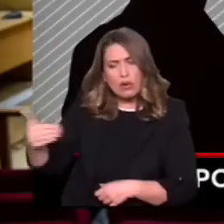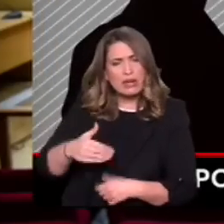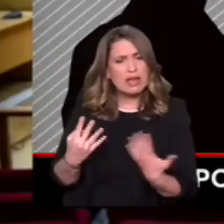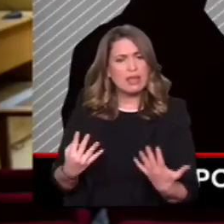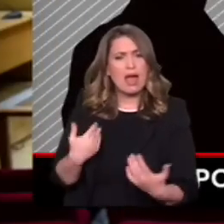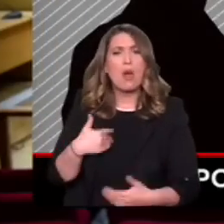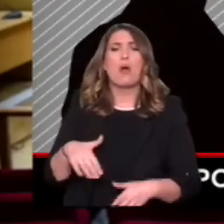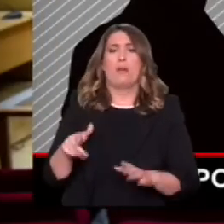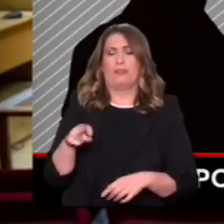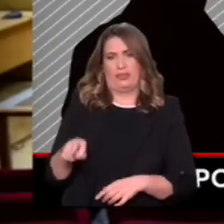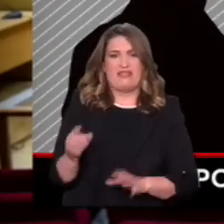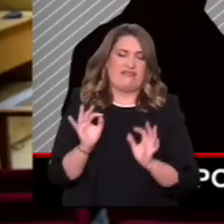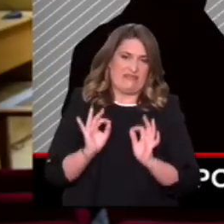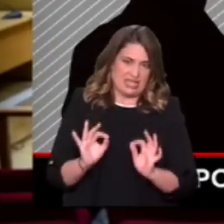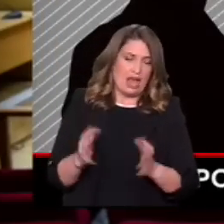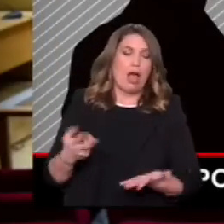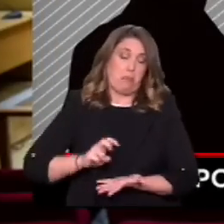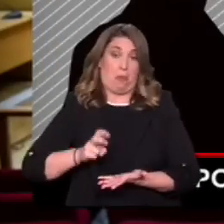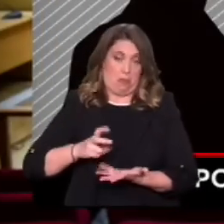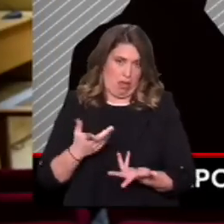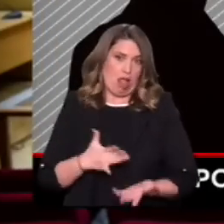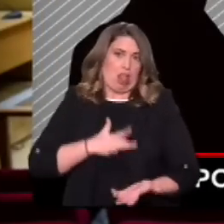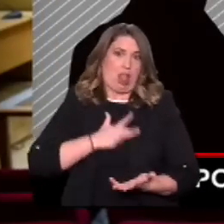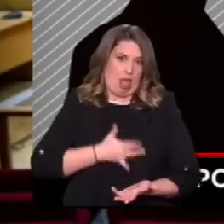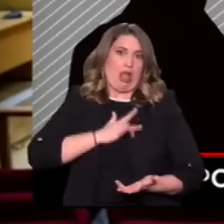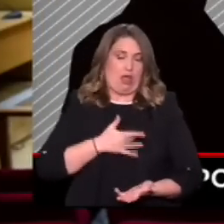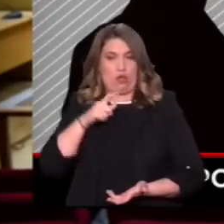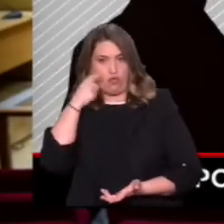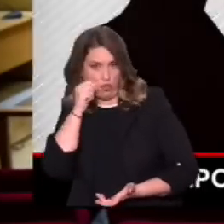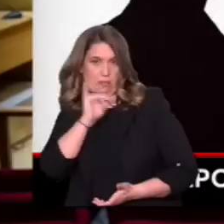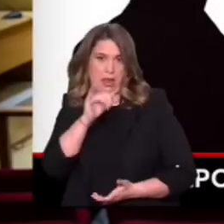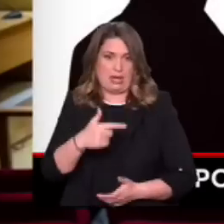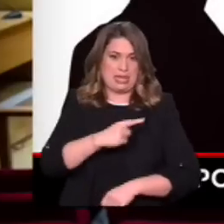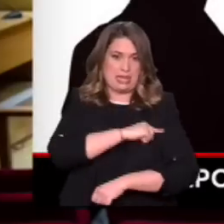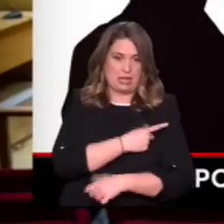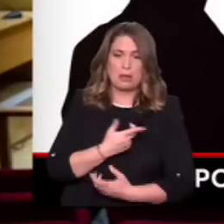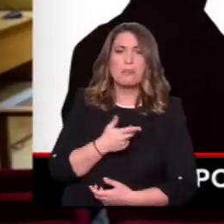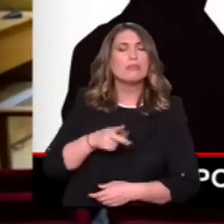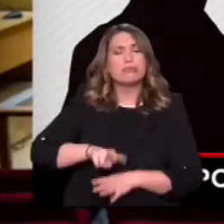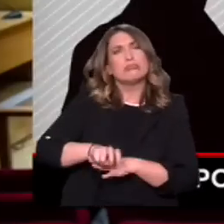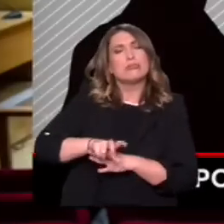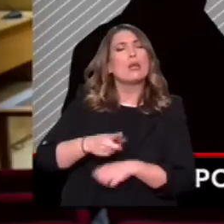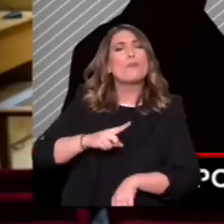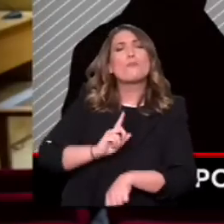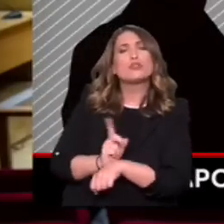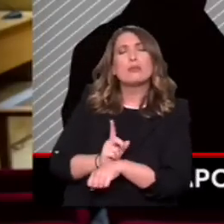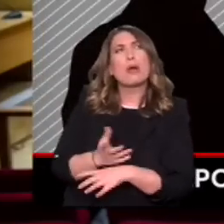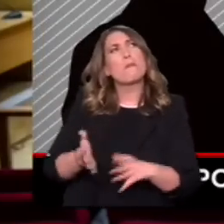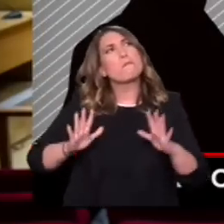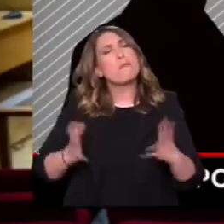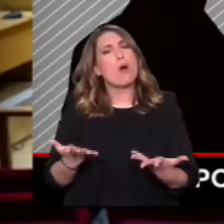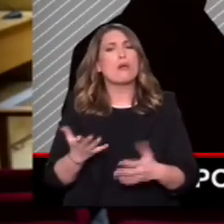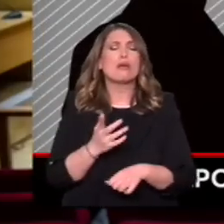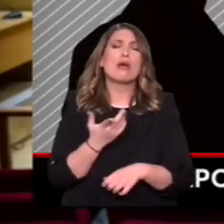Όχι, οι σπασμοί τρομοκρατούν τους γονείς, ακόμη και εμάς τους γιατρούς. Οι σπασμοί τι διάρκεια μπορεί να έχουν? Και λεπτών. Είναι